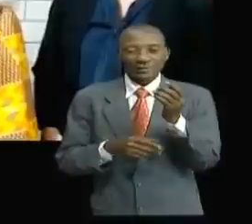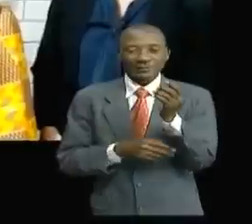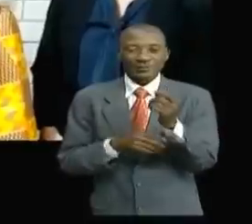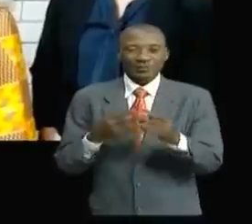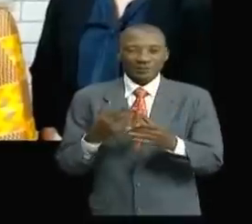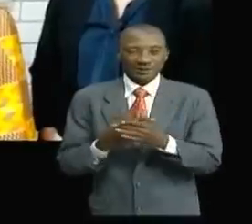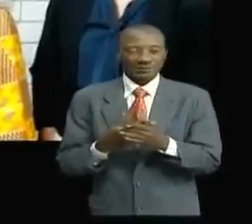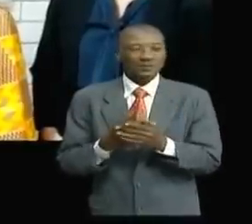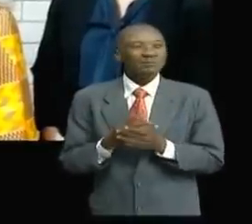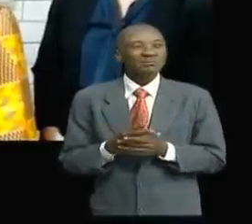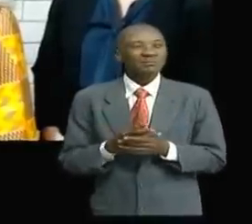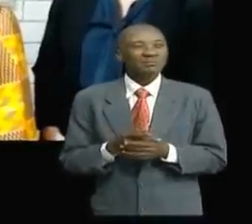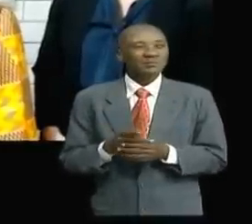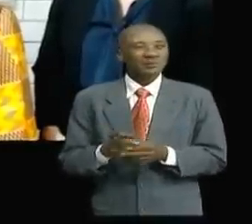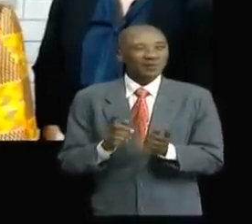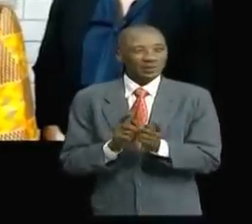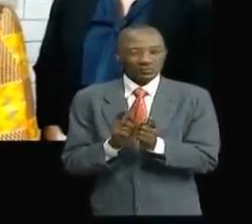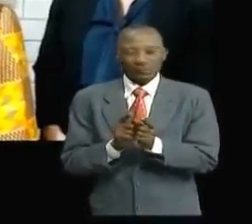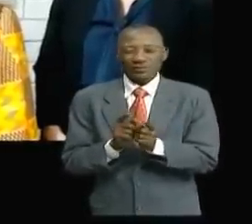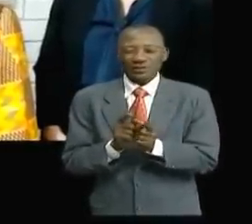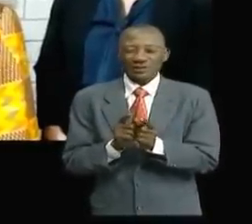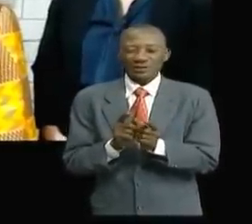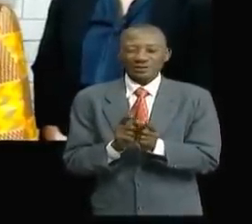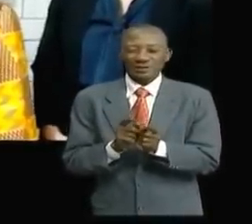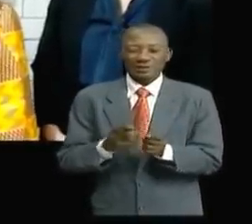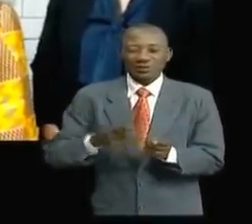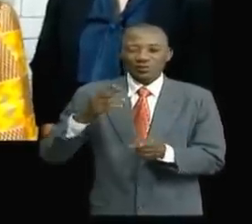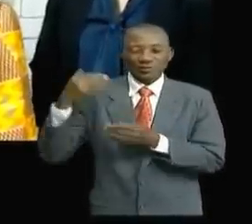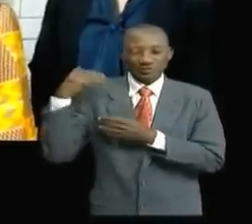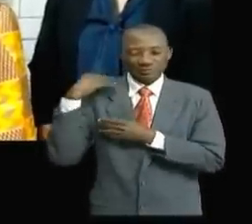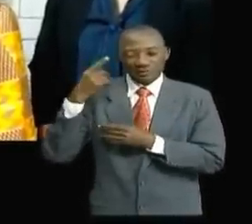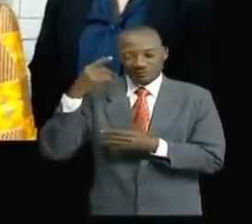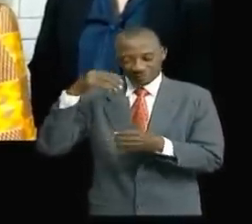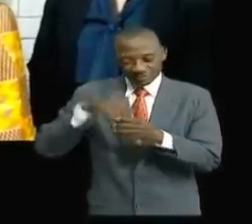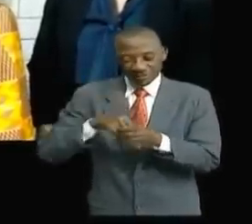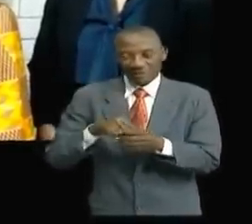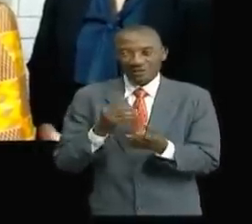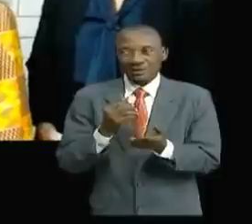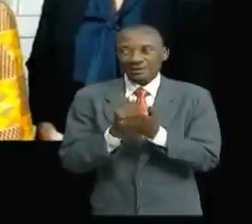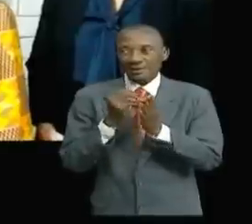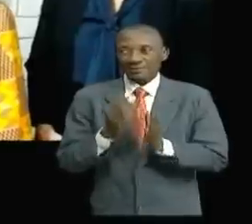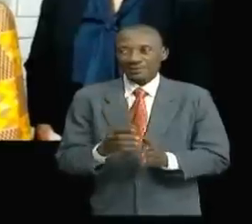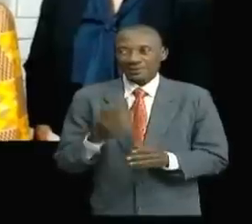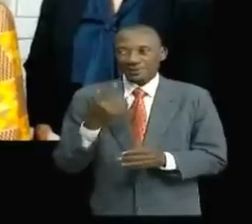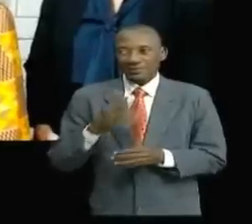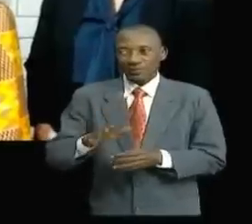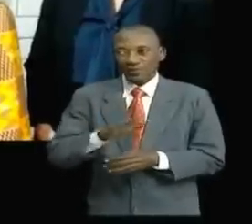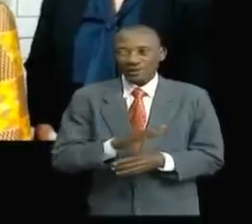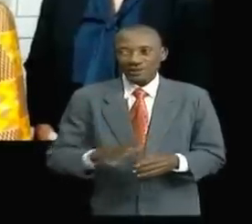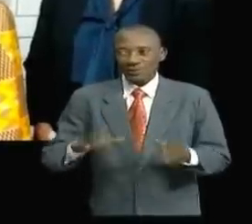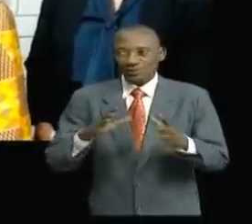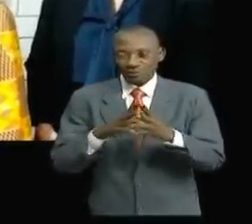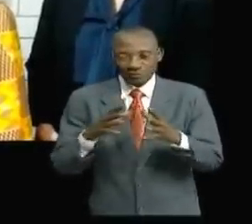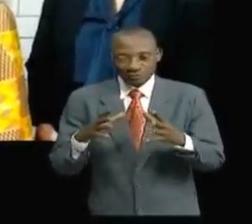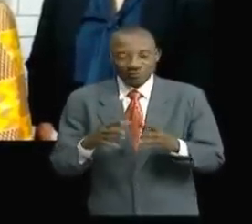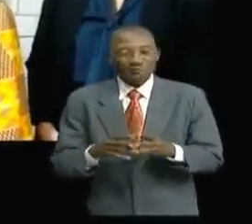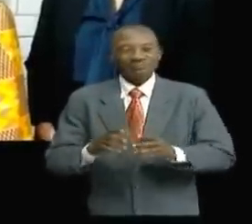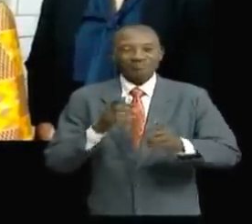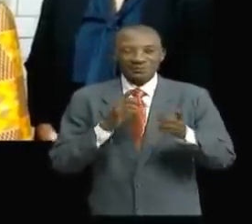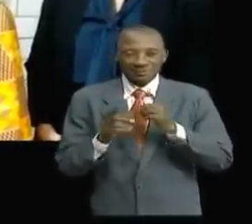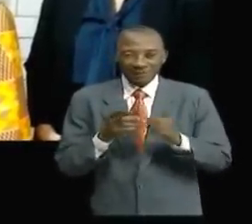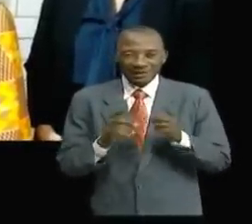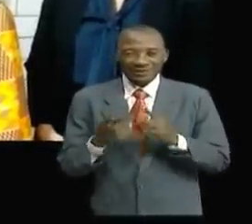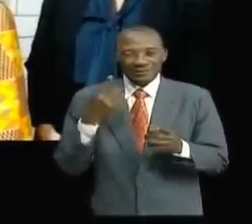des États-Unis, mais aussi elle nous a parlé de comment elle va impliquer d'autres autorités de différents pays pour que l'impact de